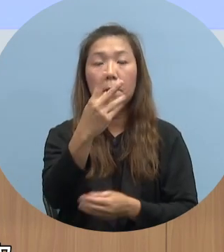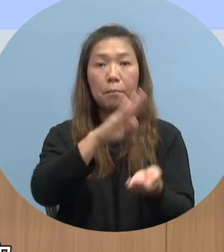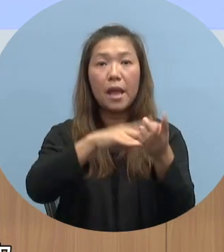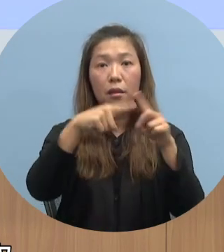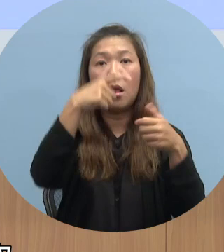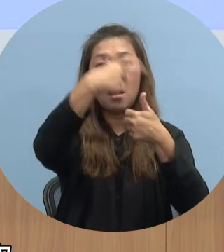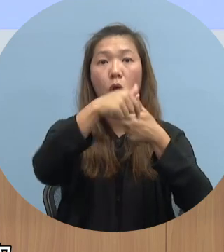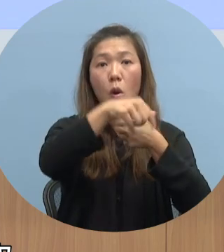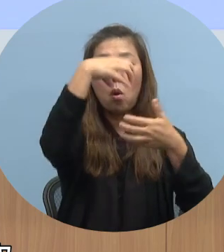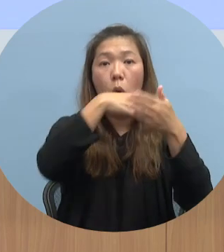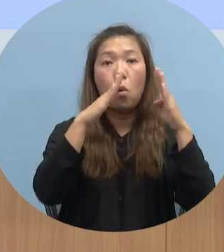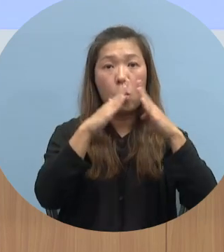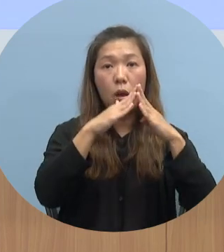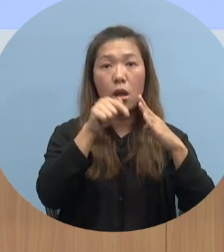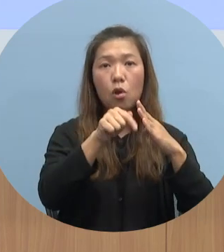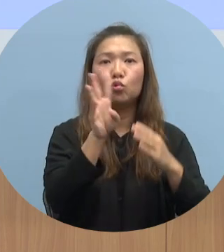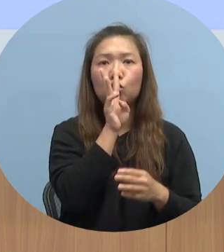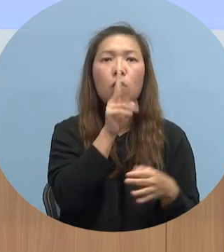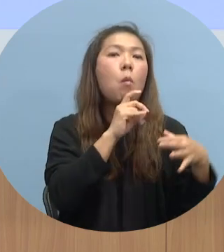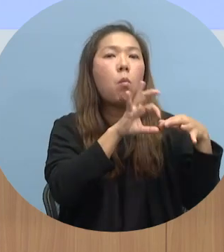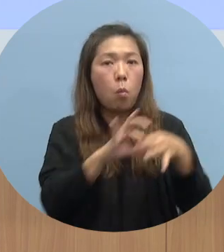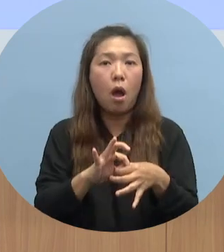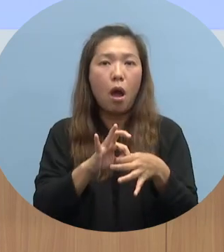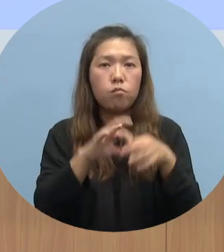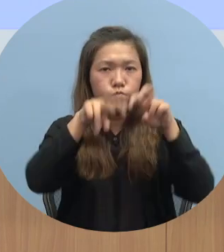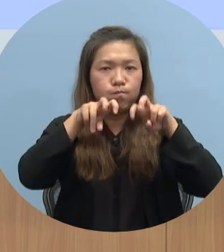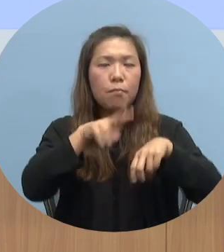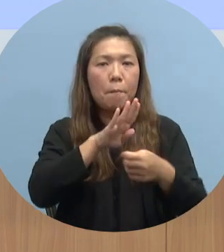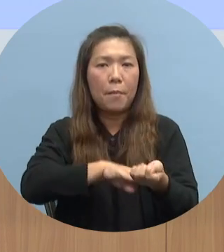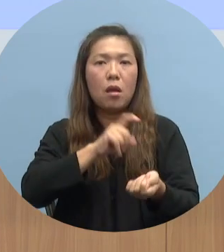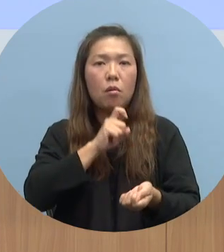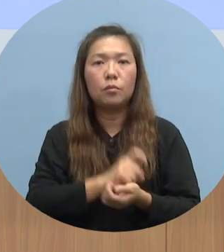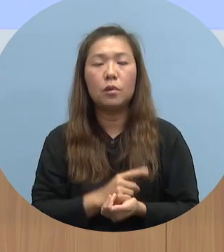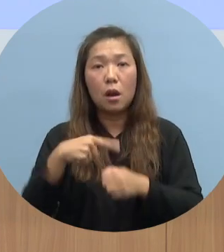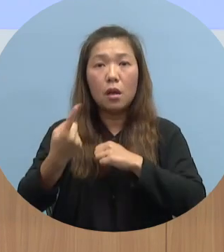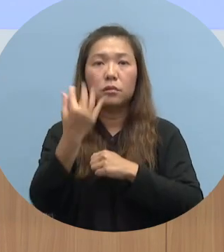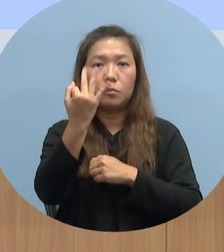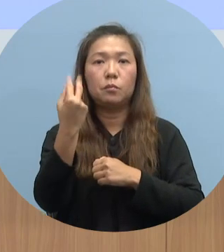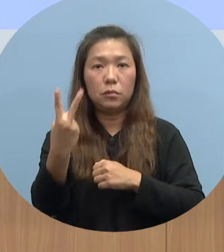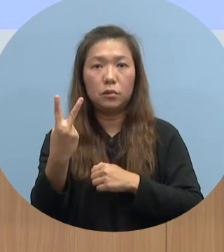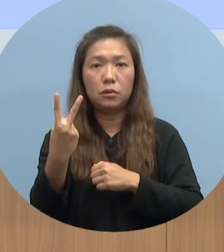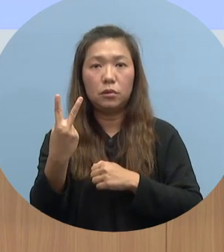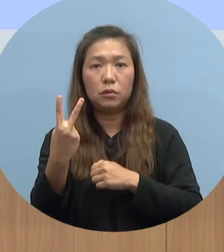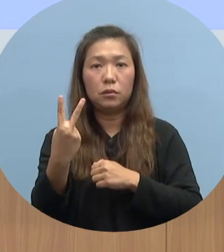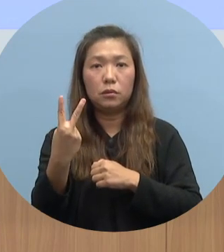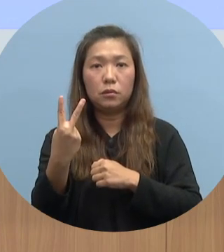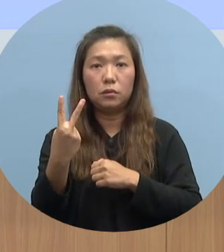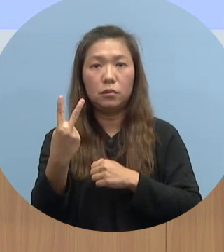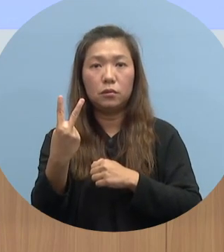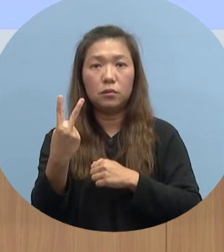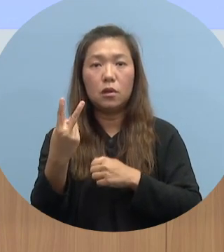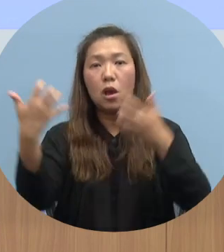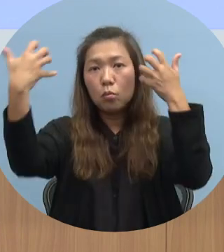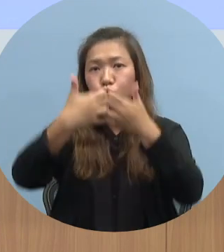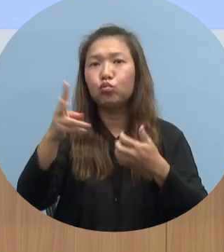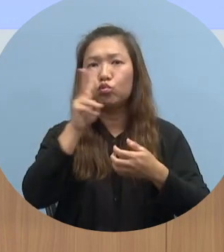屋企入邊嘅同水相關嘅樣本陽性啦，有32個係同配水